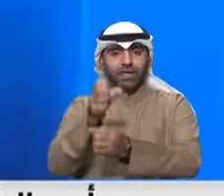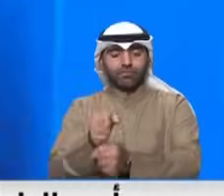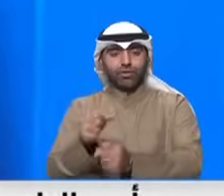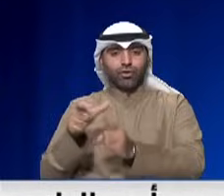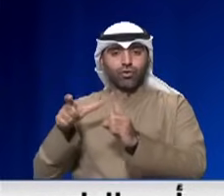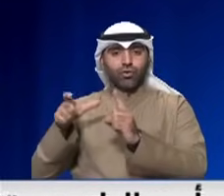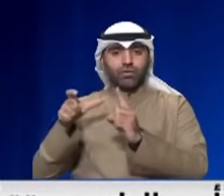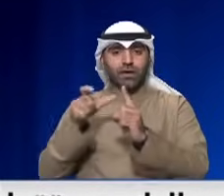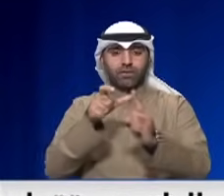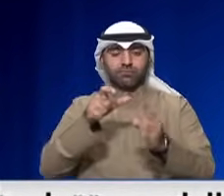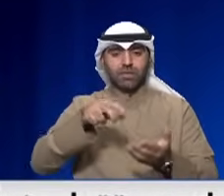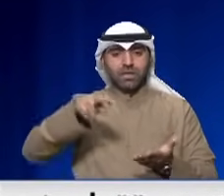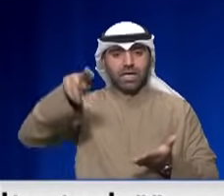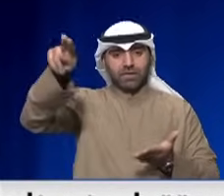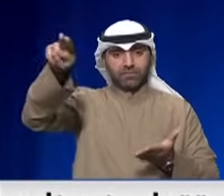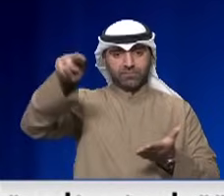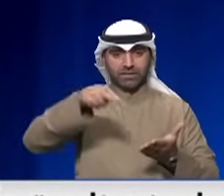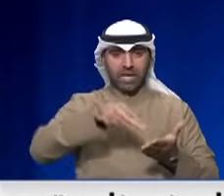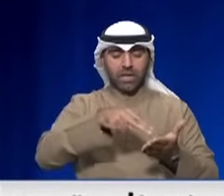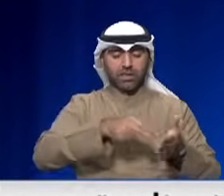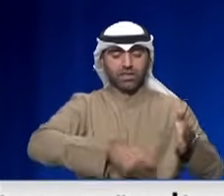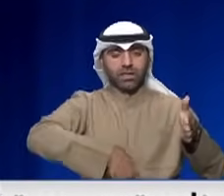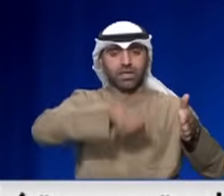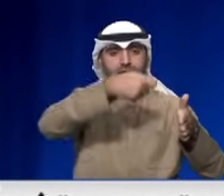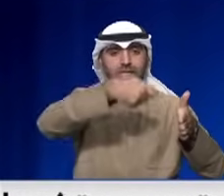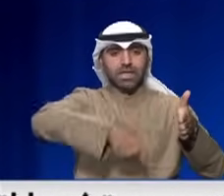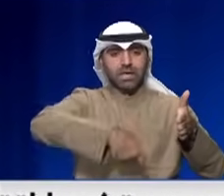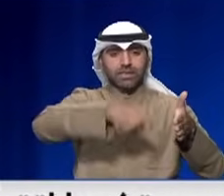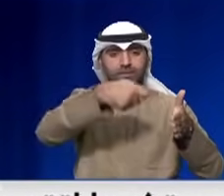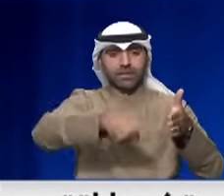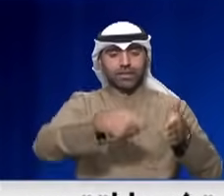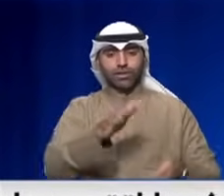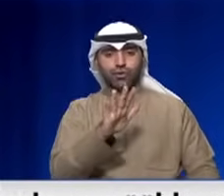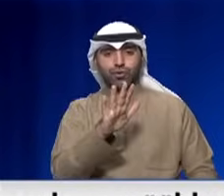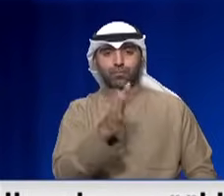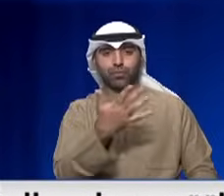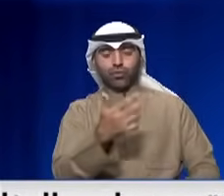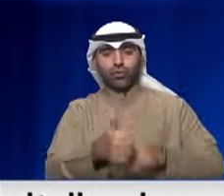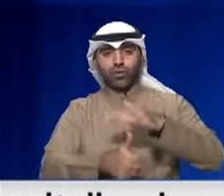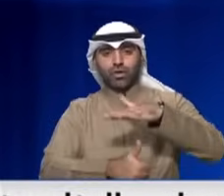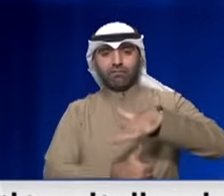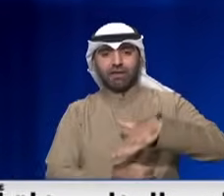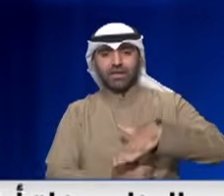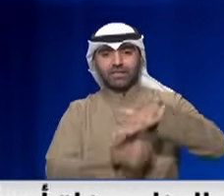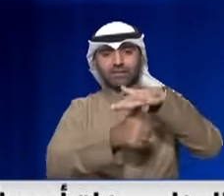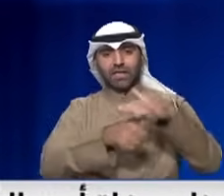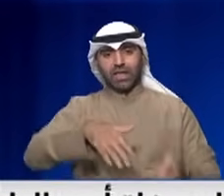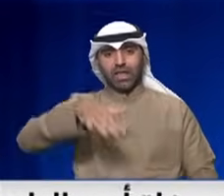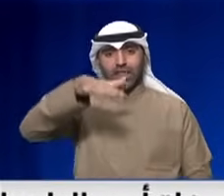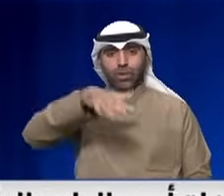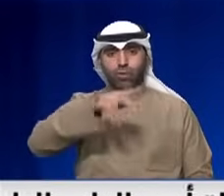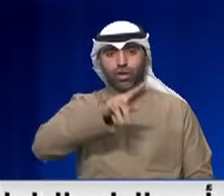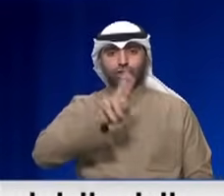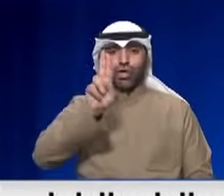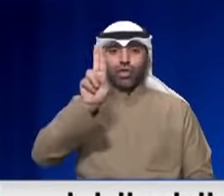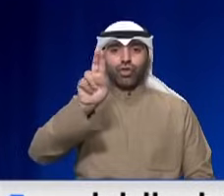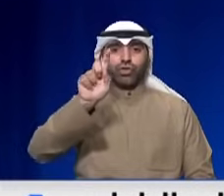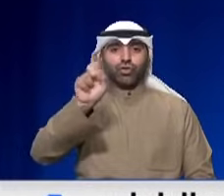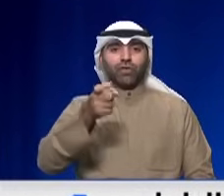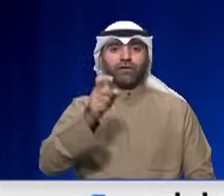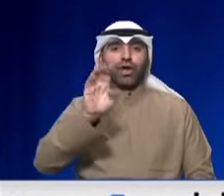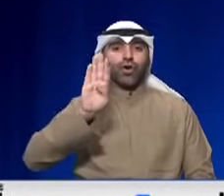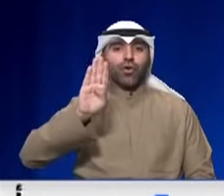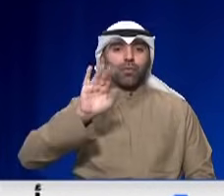تعزيه من فخامه الرئيس سردار بردي محمد عوف رئيس جمهوريه تركمانستان الصديقه اعرب فيها فخامته